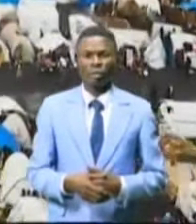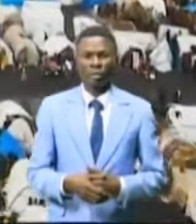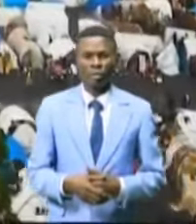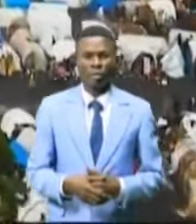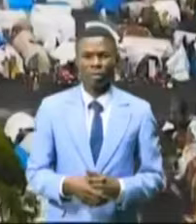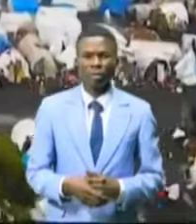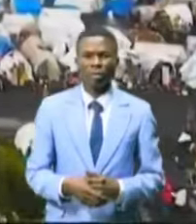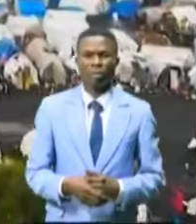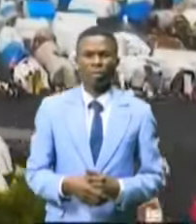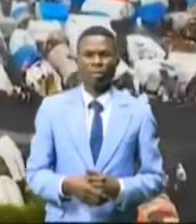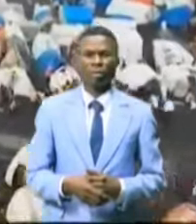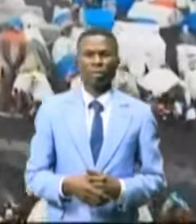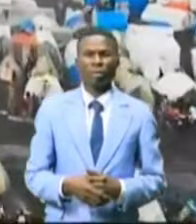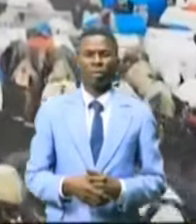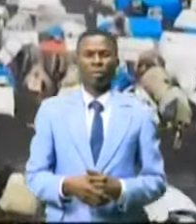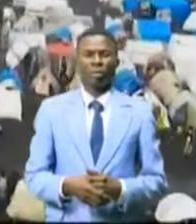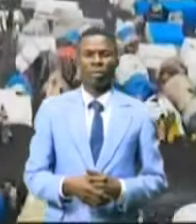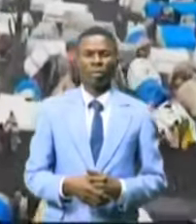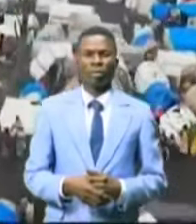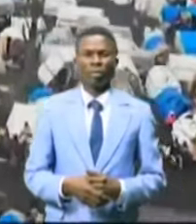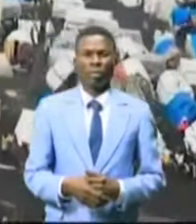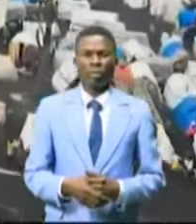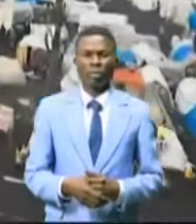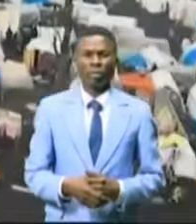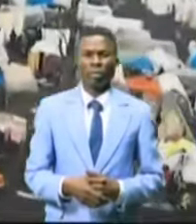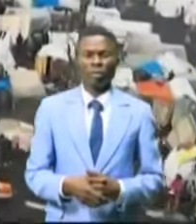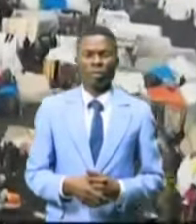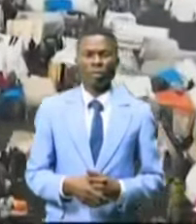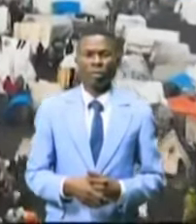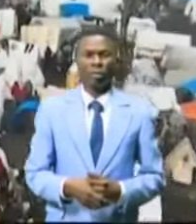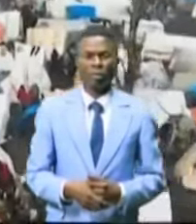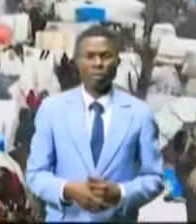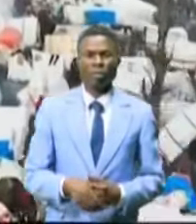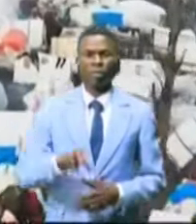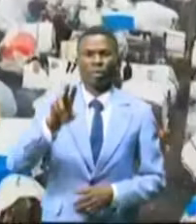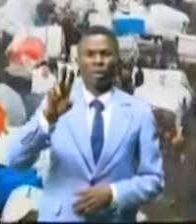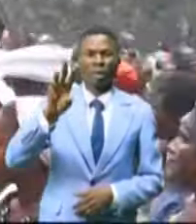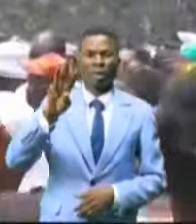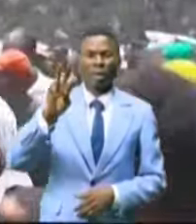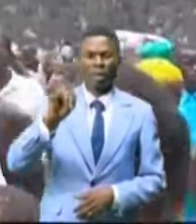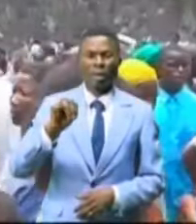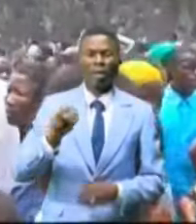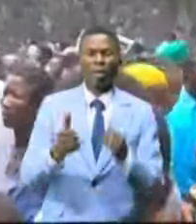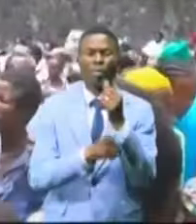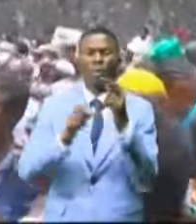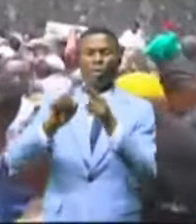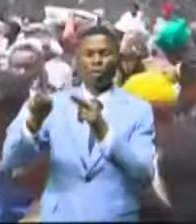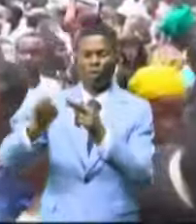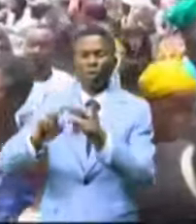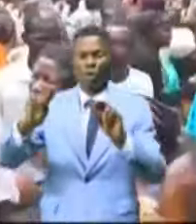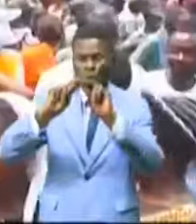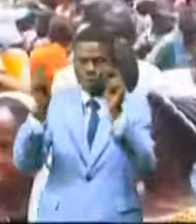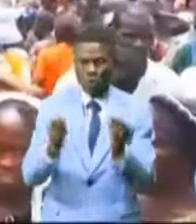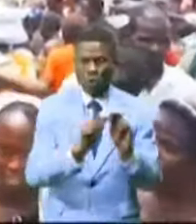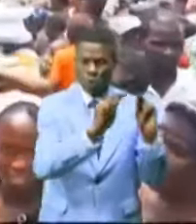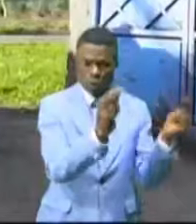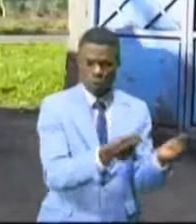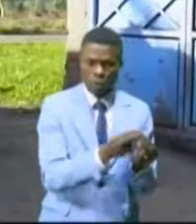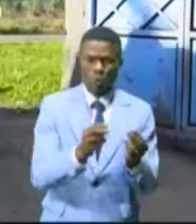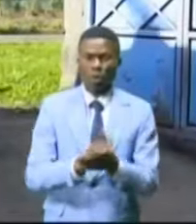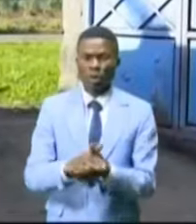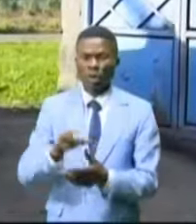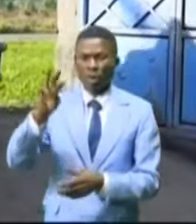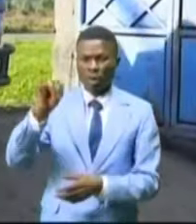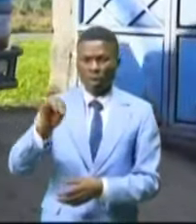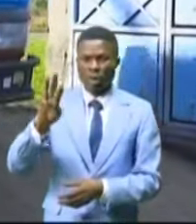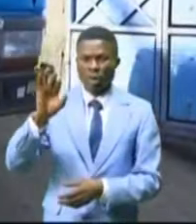Ils dorment à la Belle Étoile depuis le 14 février 2024. Les déplacés de guerre regroupés au camp de Bouyimba